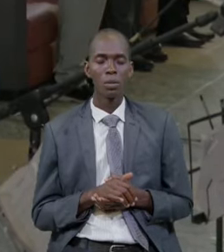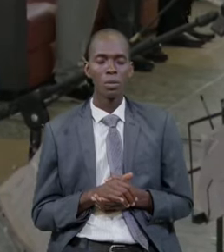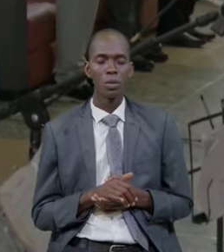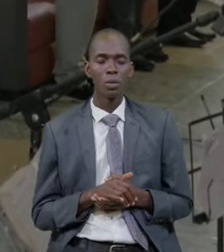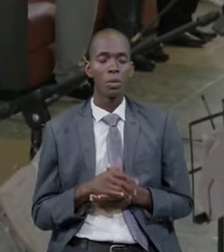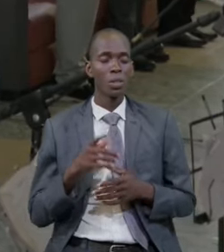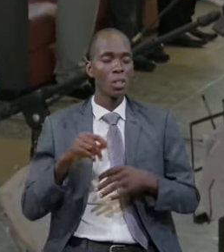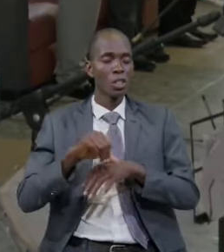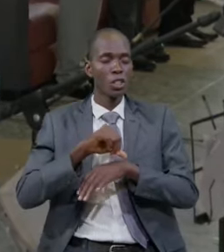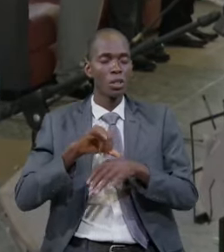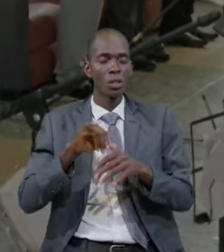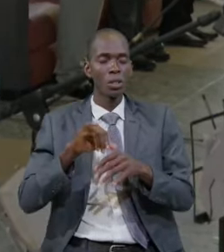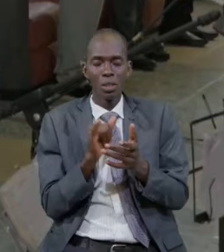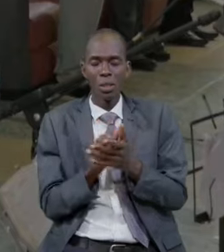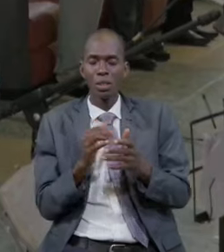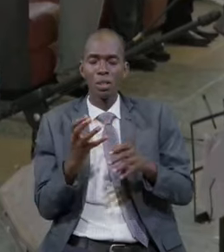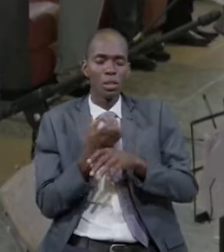Qui prend contrôle de ta vie.